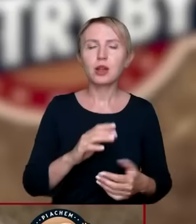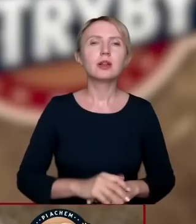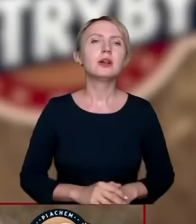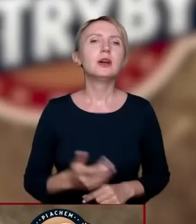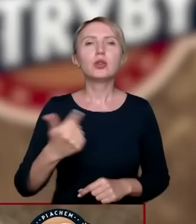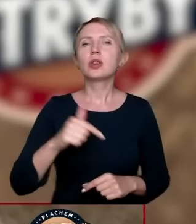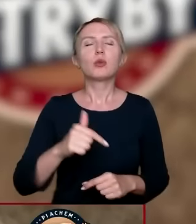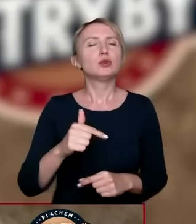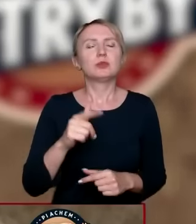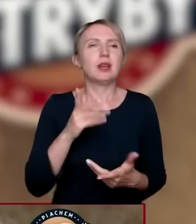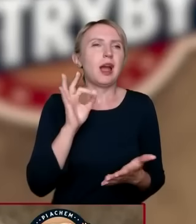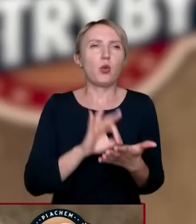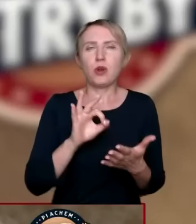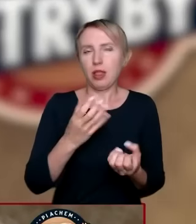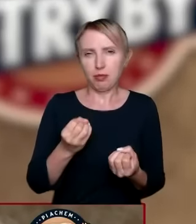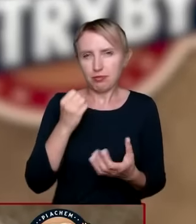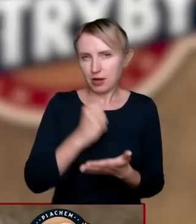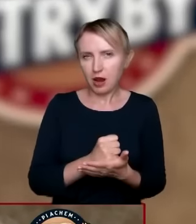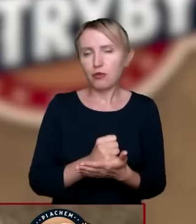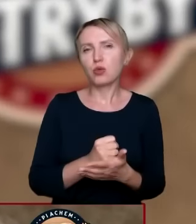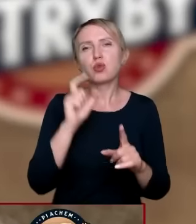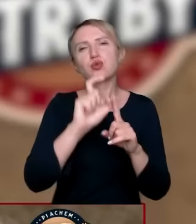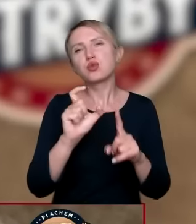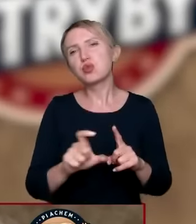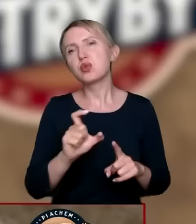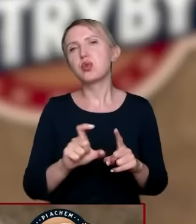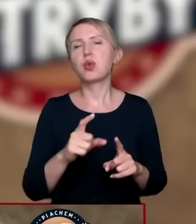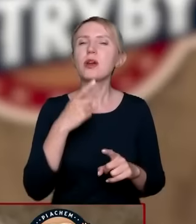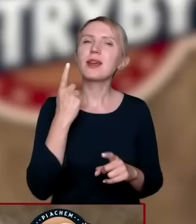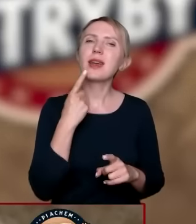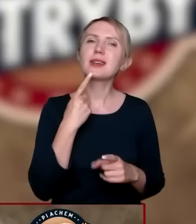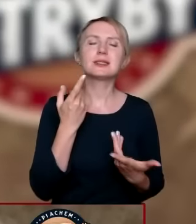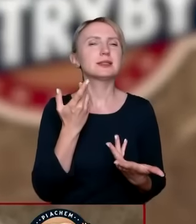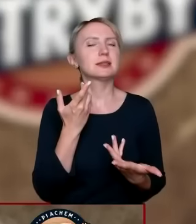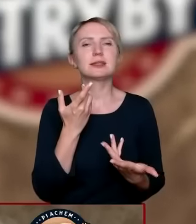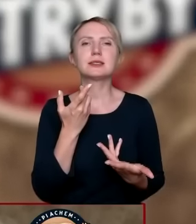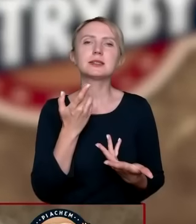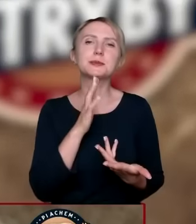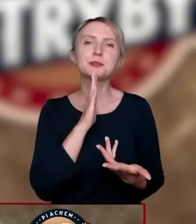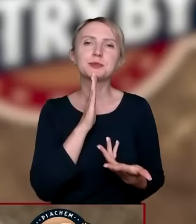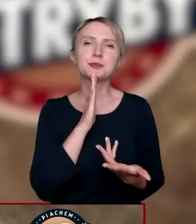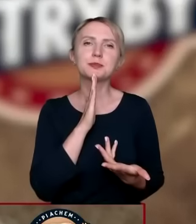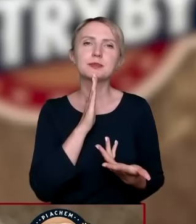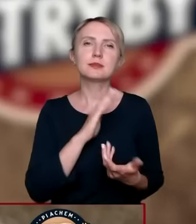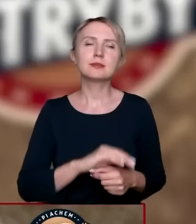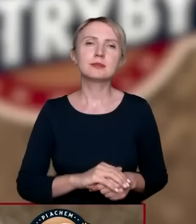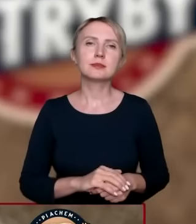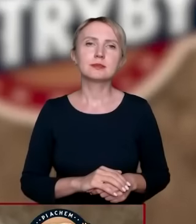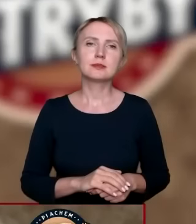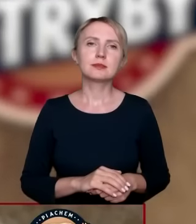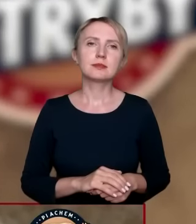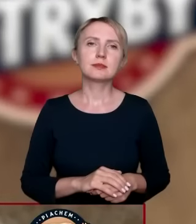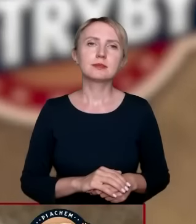prawników zawsze chodzi. Grypsery, czyli takiego metajęzyka, co tak bardzo